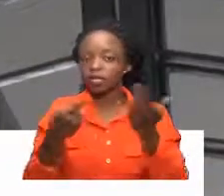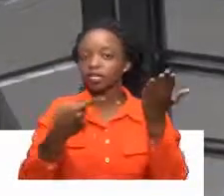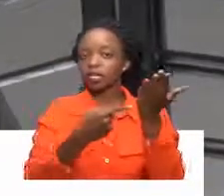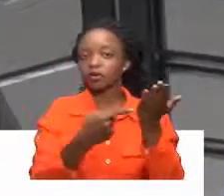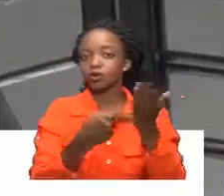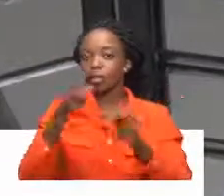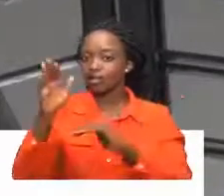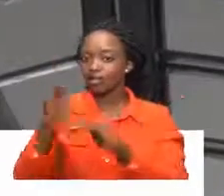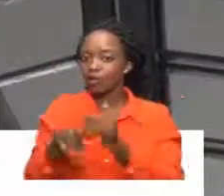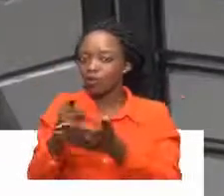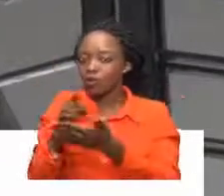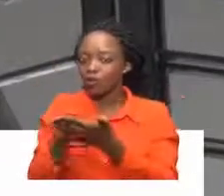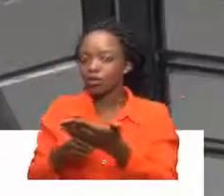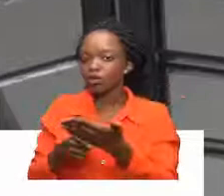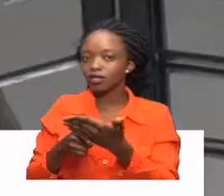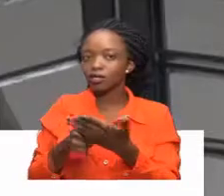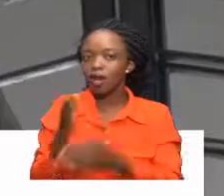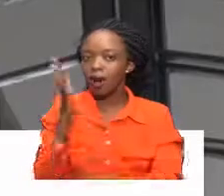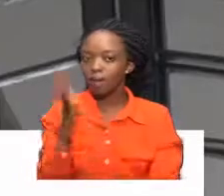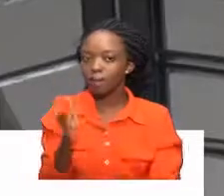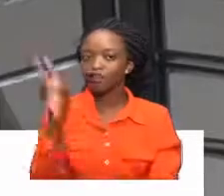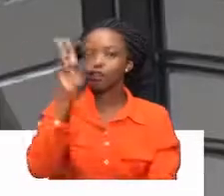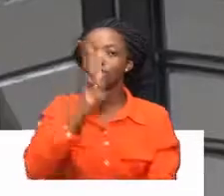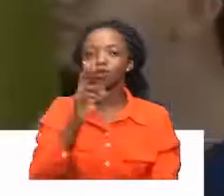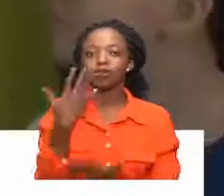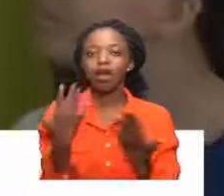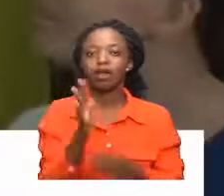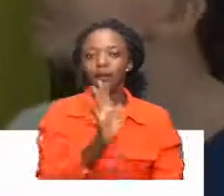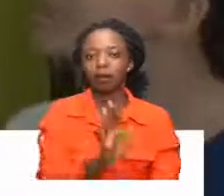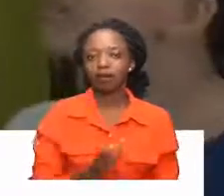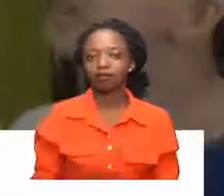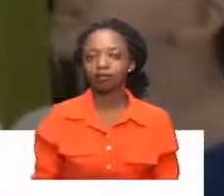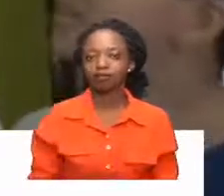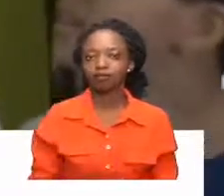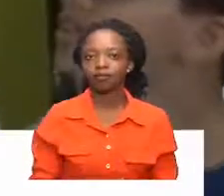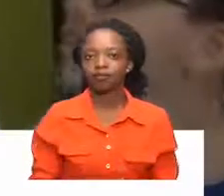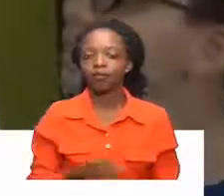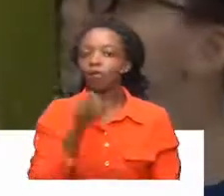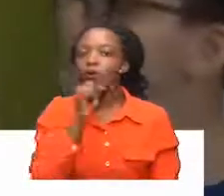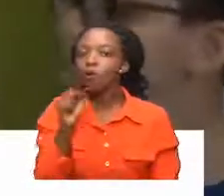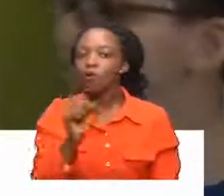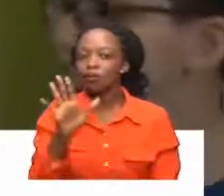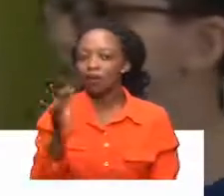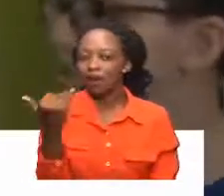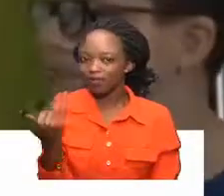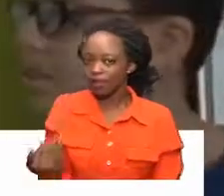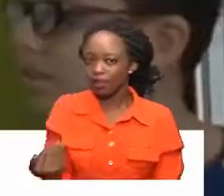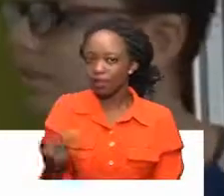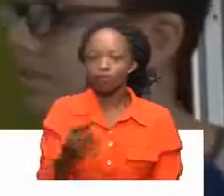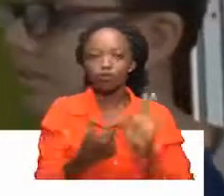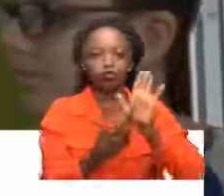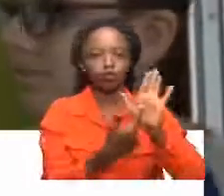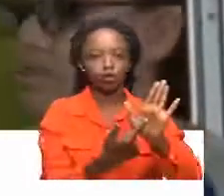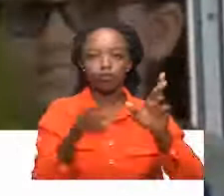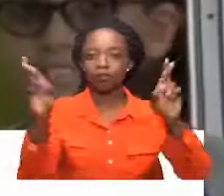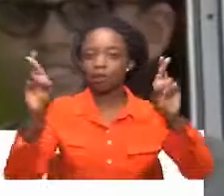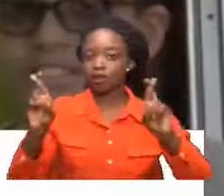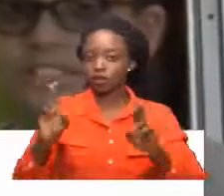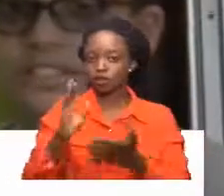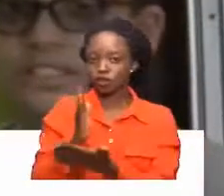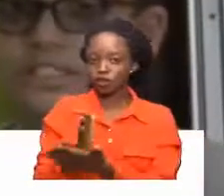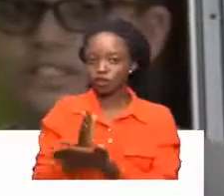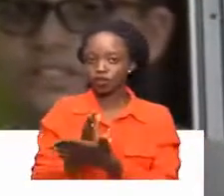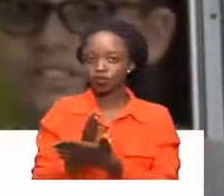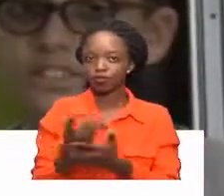zenye zinahitaji mtu kutumia mkono yake tu. Licha ya umri wao mdogo huu, wameonyesha kuwa wako tayari kuingia